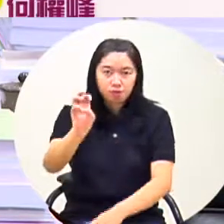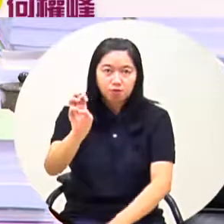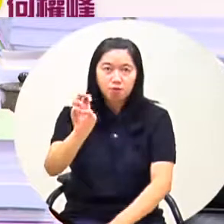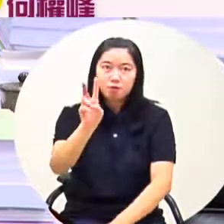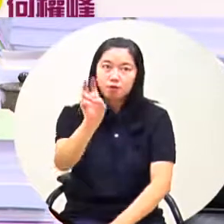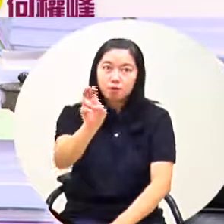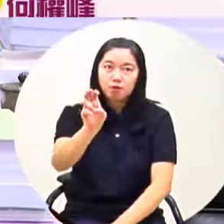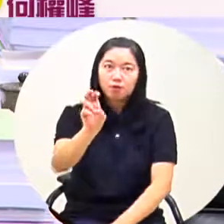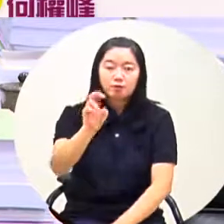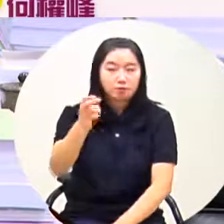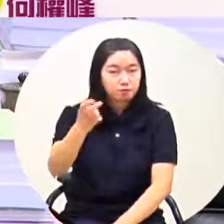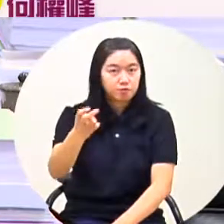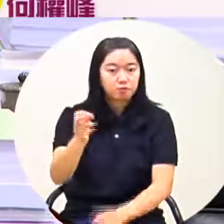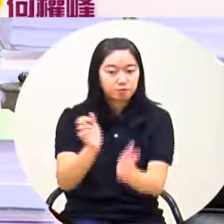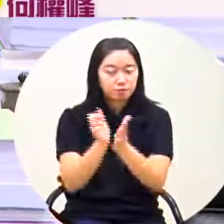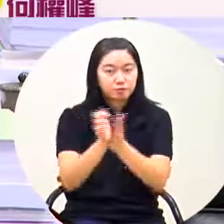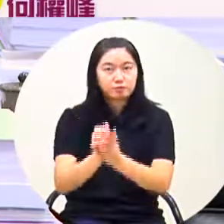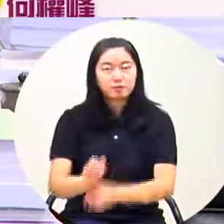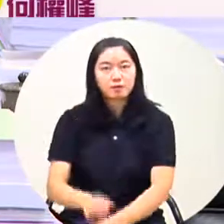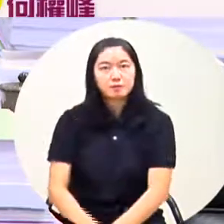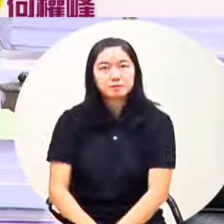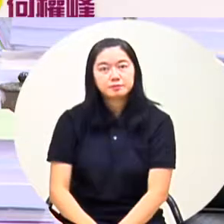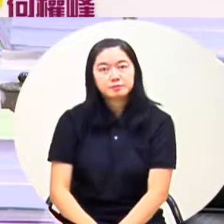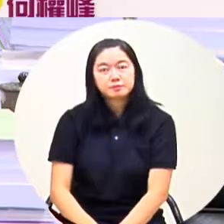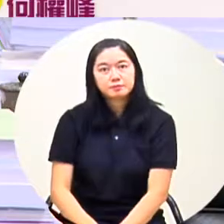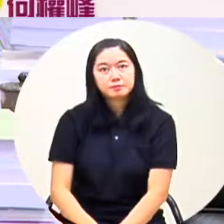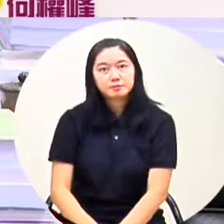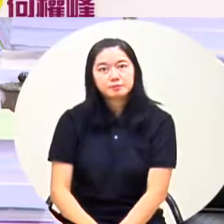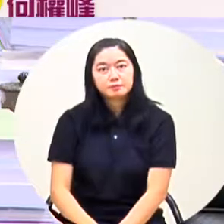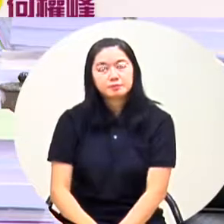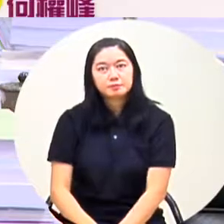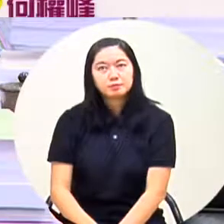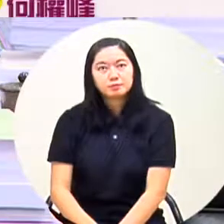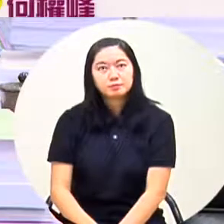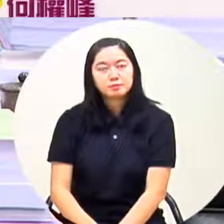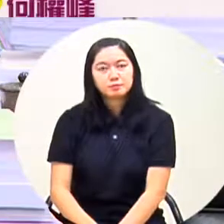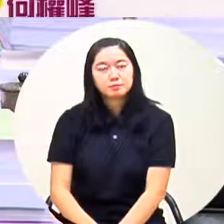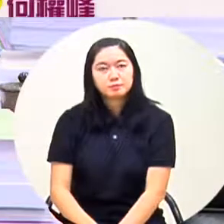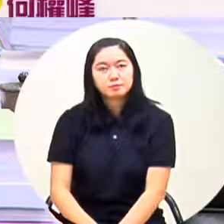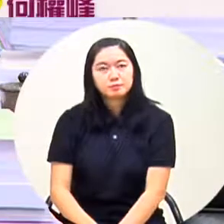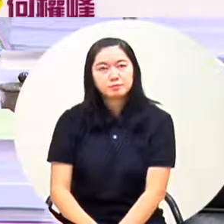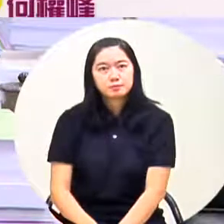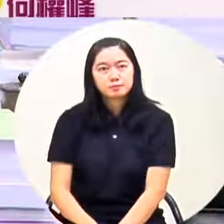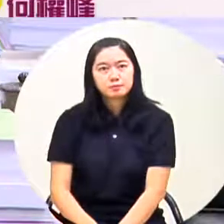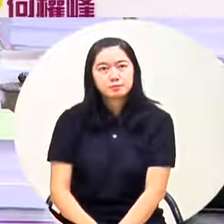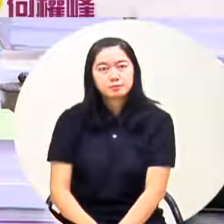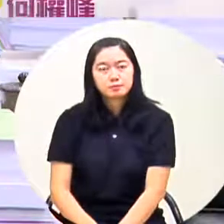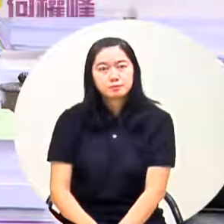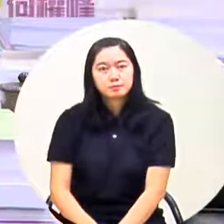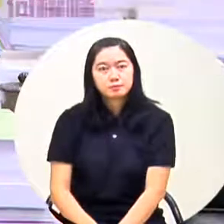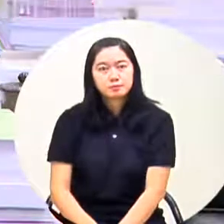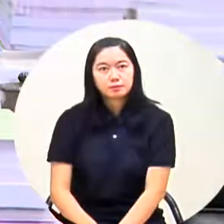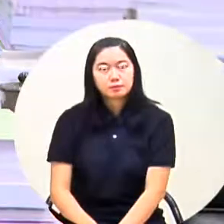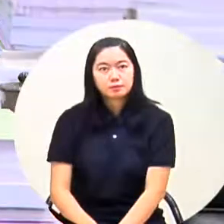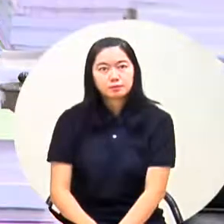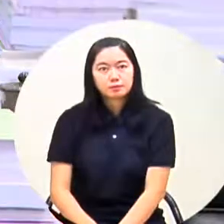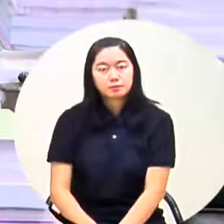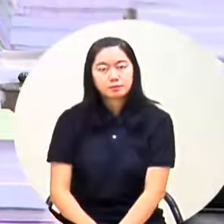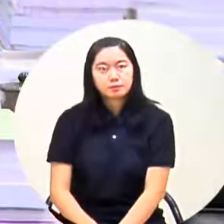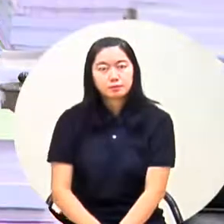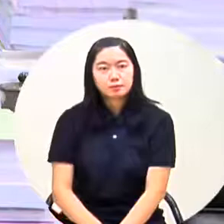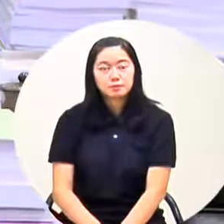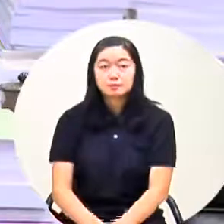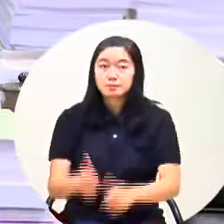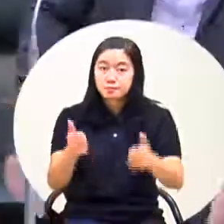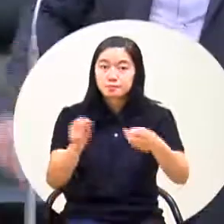20万辆嘛，20几万辆嘛， 啊，急问急答好不好？ 来，局长来。 好，谢谢